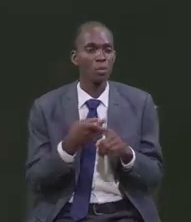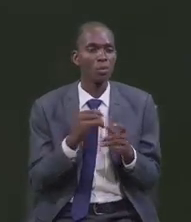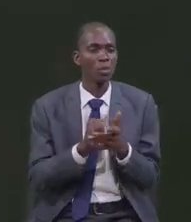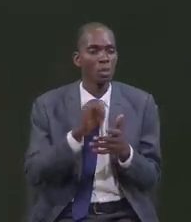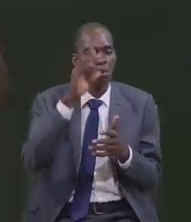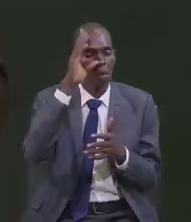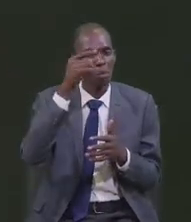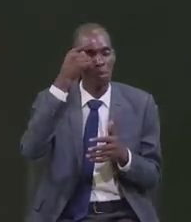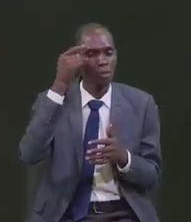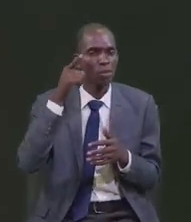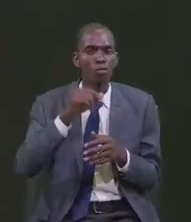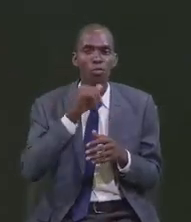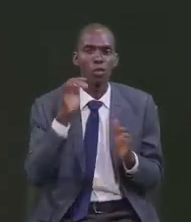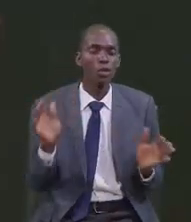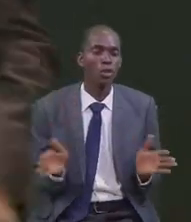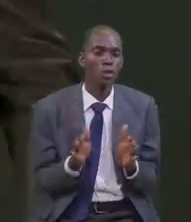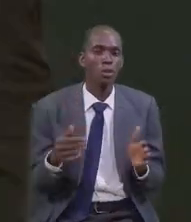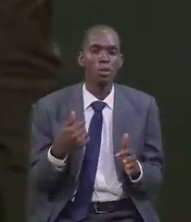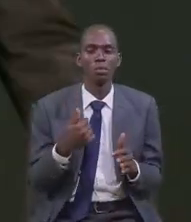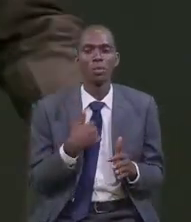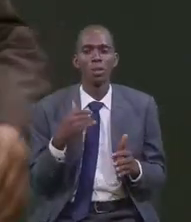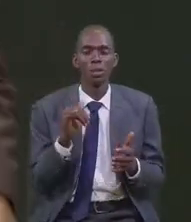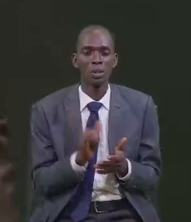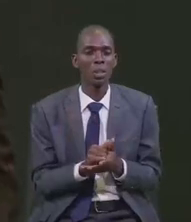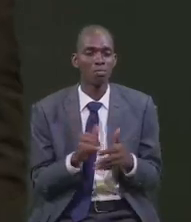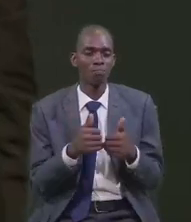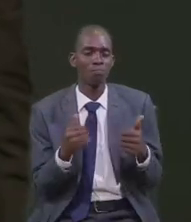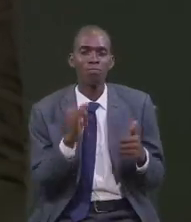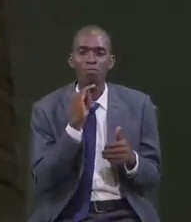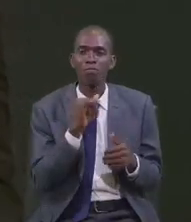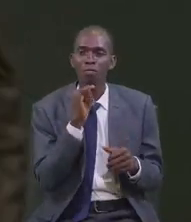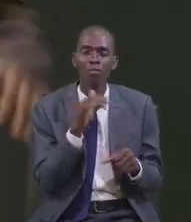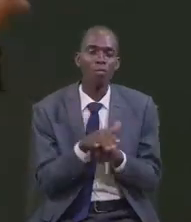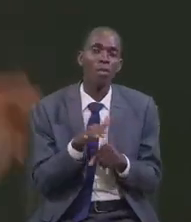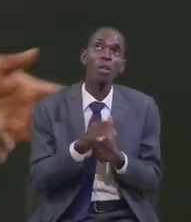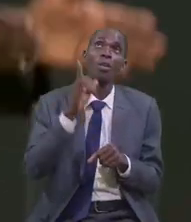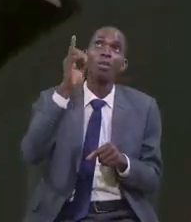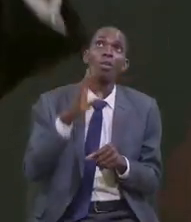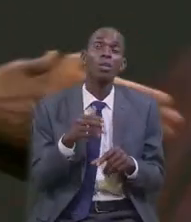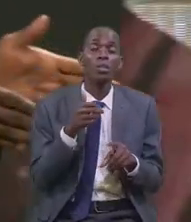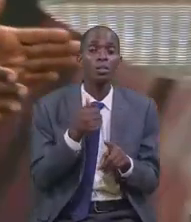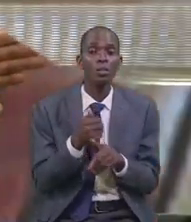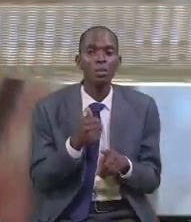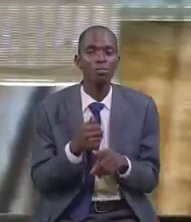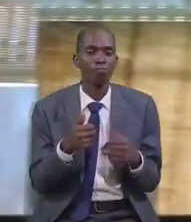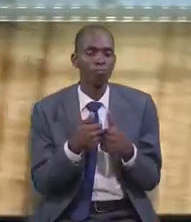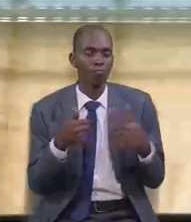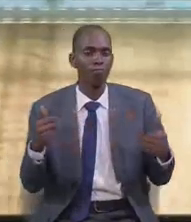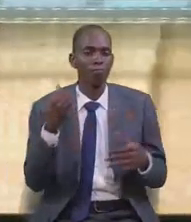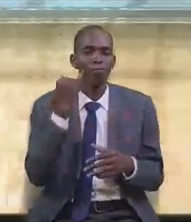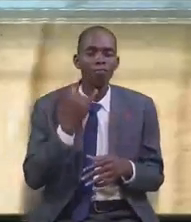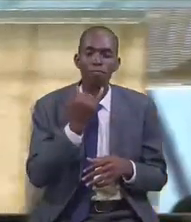ne m'encourage pas. Cette séparation ne suffit pas. Dieu lui-même. Alors, sépare Israël